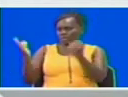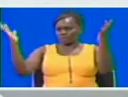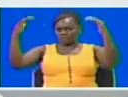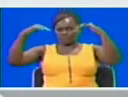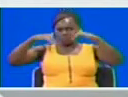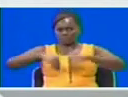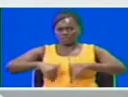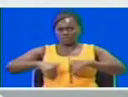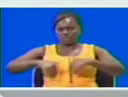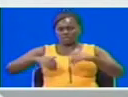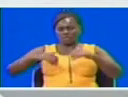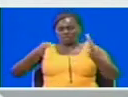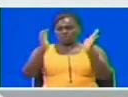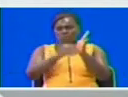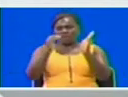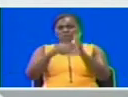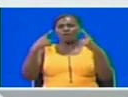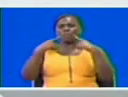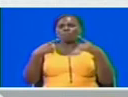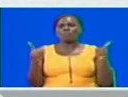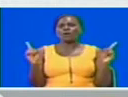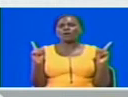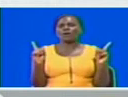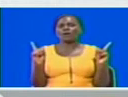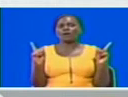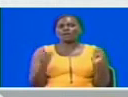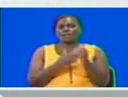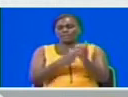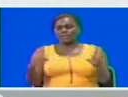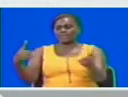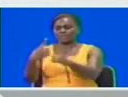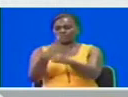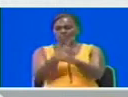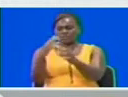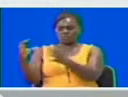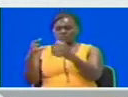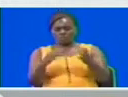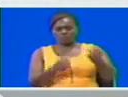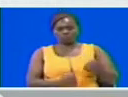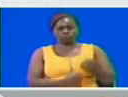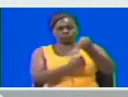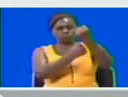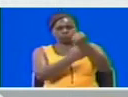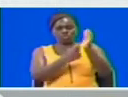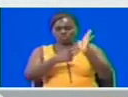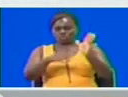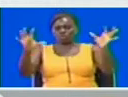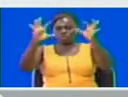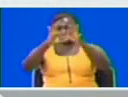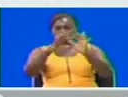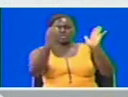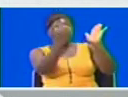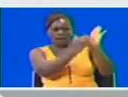The Ukambani Declaration huko Emali. Viongozi wa vyama tofauti vya Ukambani wameungana kuimarisha umoja wa Wakamba